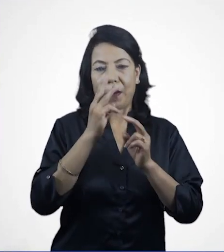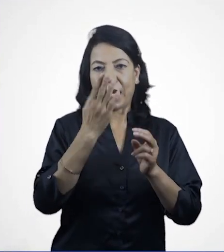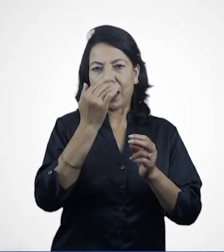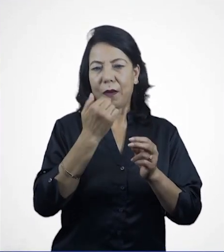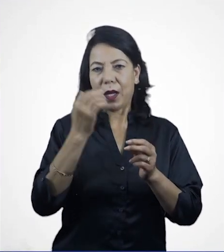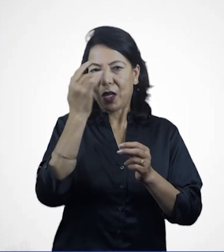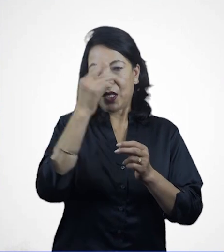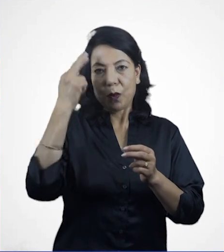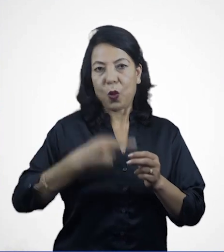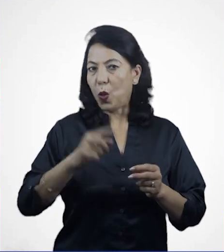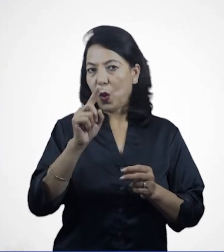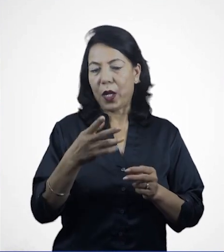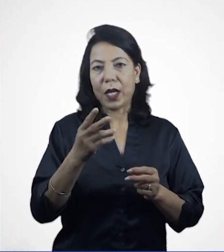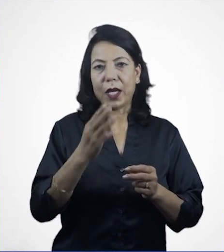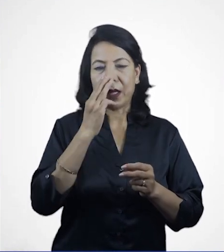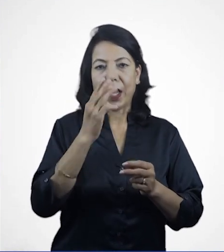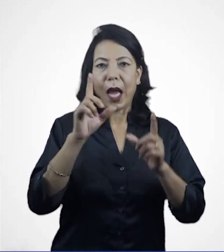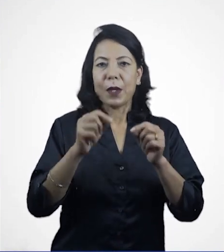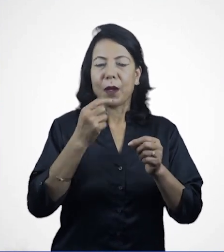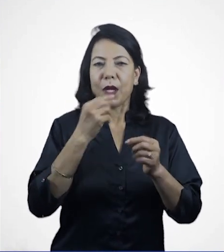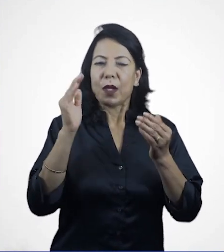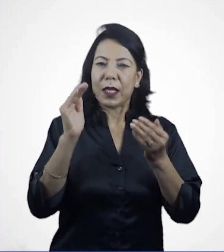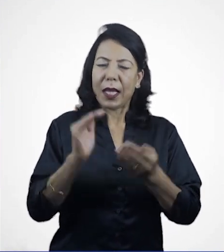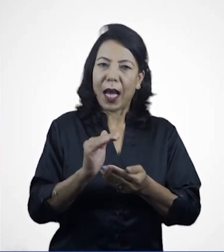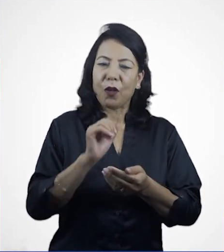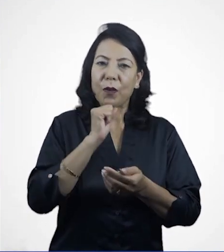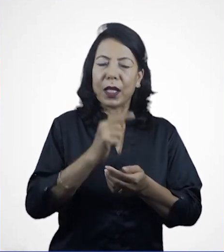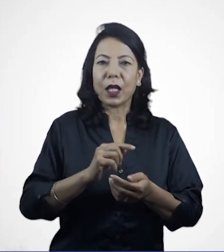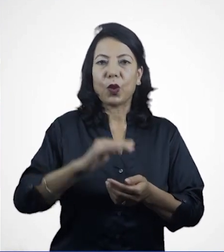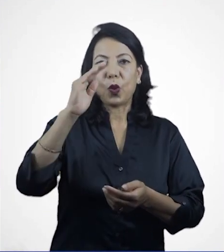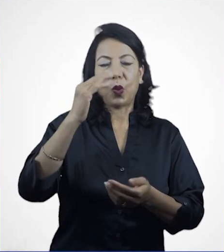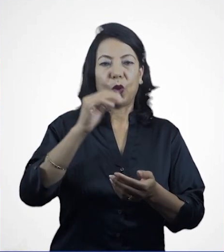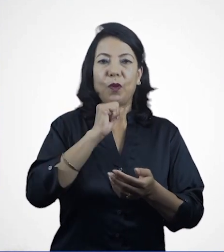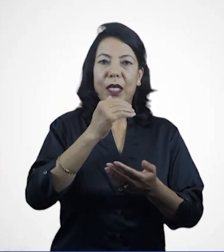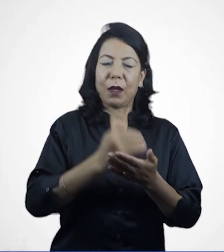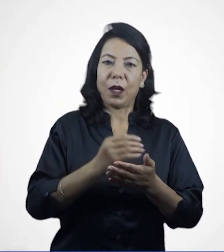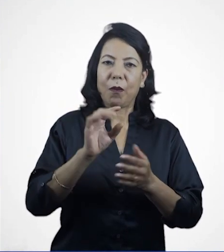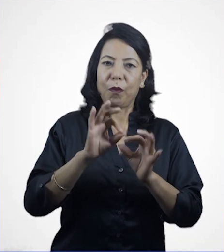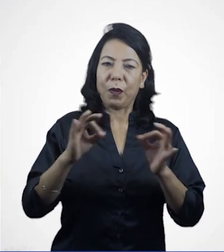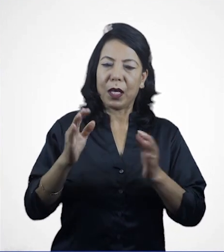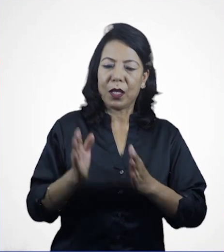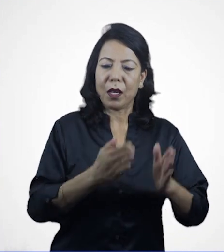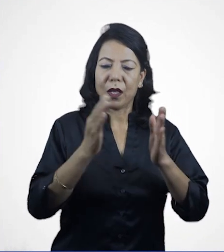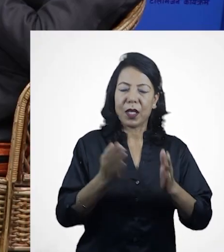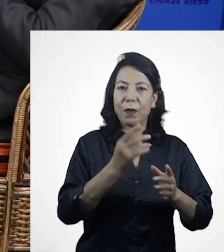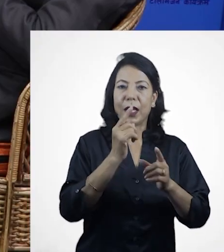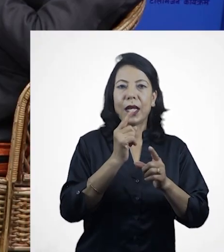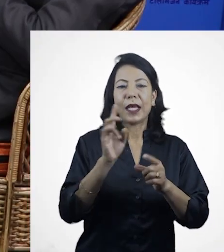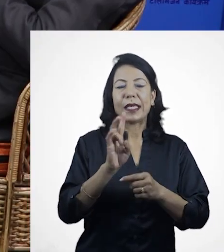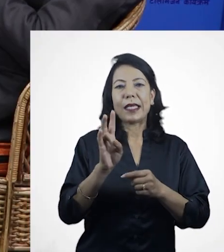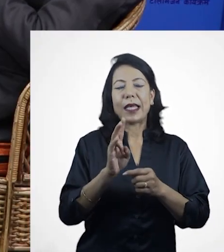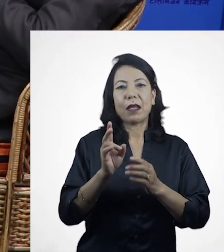किन मने अटिजम रोग होई ना इसमा चाईने बने को सानो देखी ठूलो सम्मा बिविन्ना चारन मां टीचिंग लर्निंग